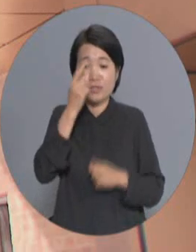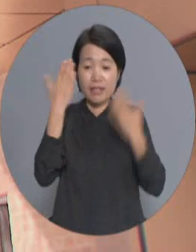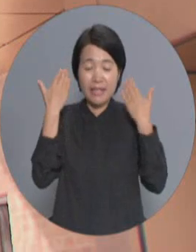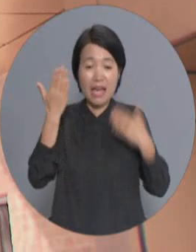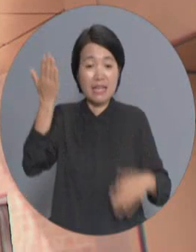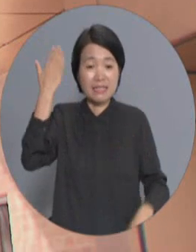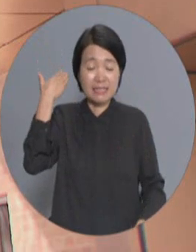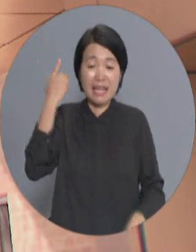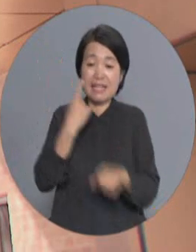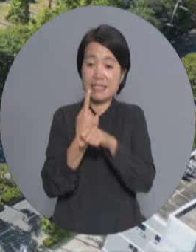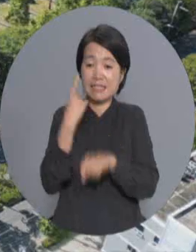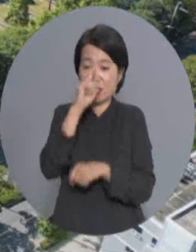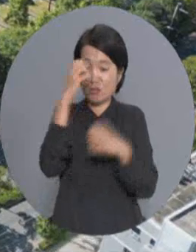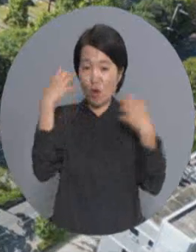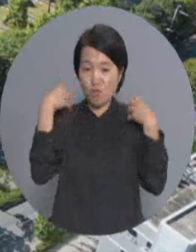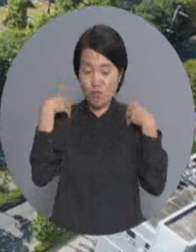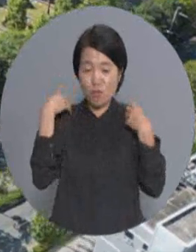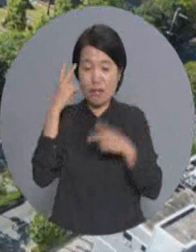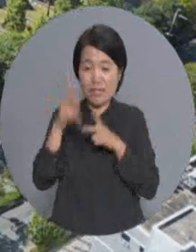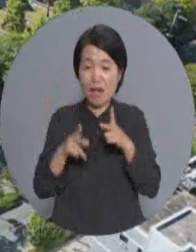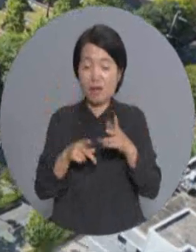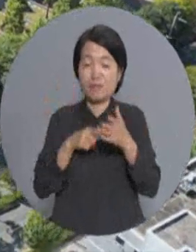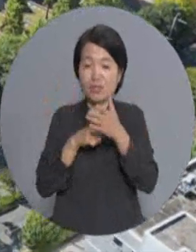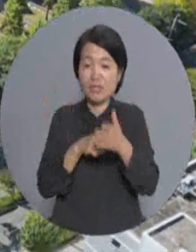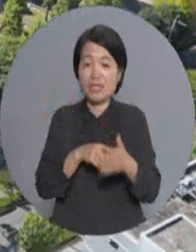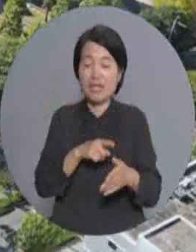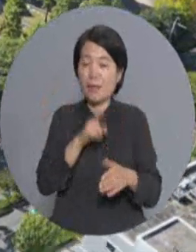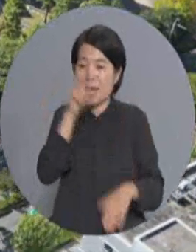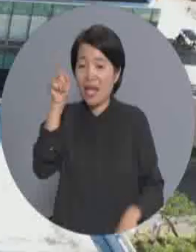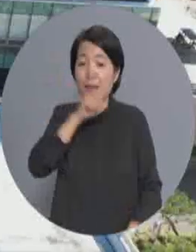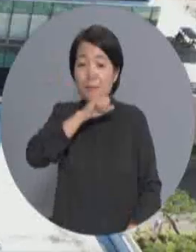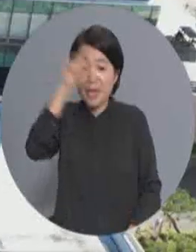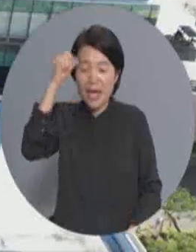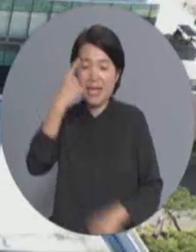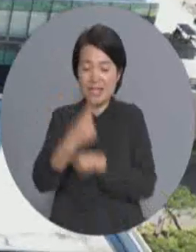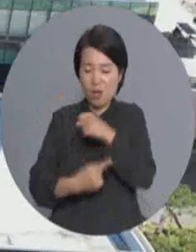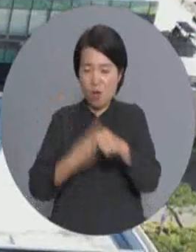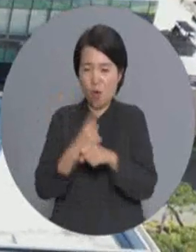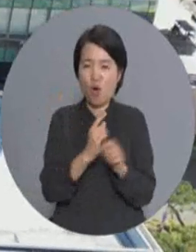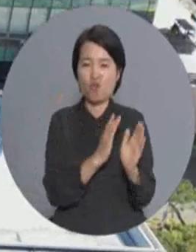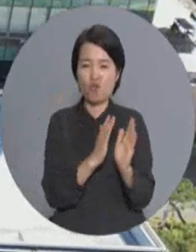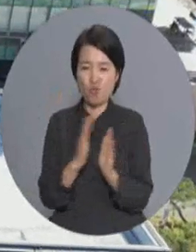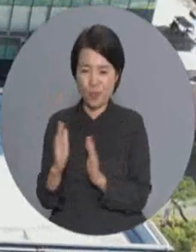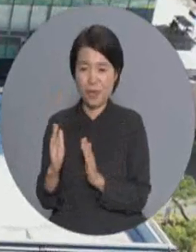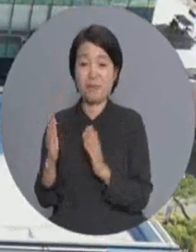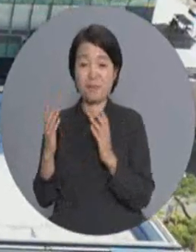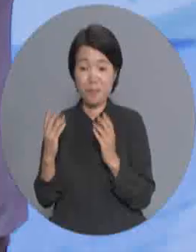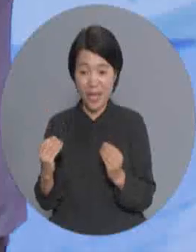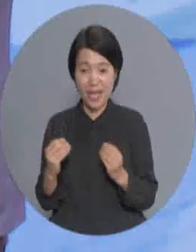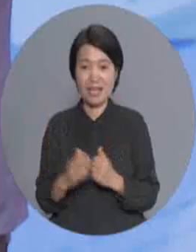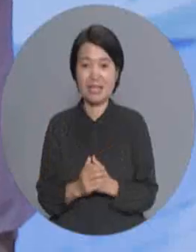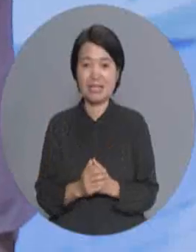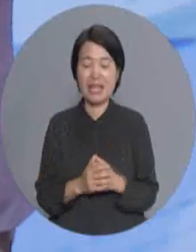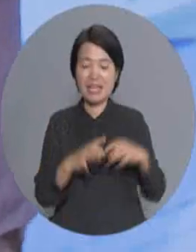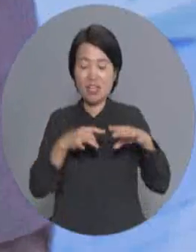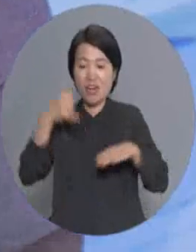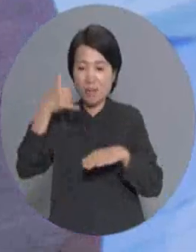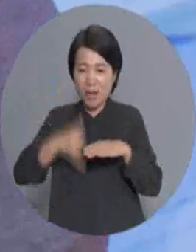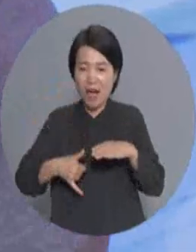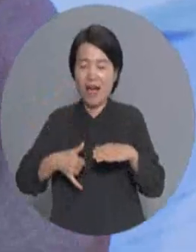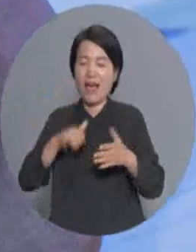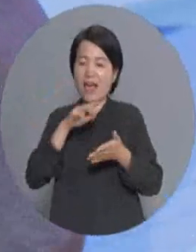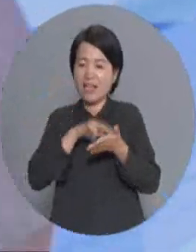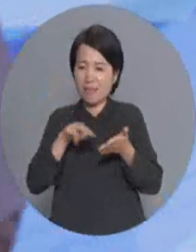지난해 정부의 글로컬 대학 30 사업에 선정돼 1년간 준비 작업을 해왔습니다. 스마트팜과